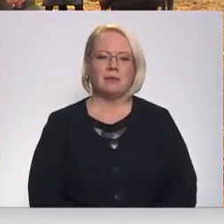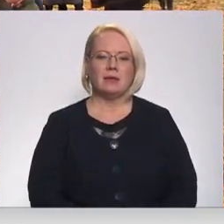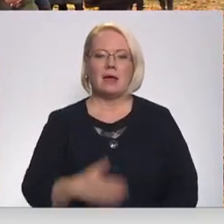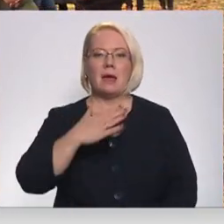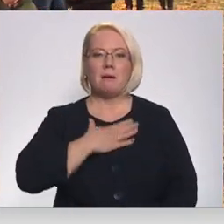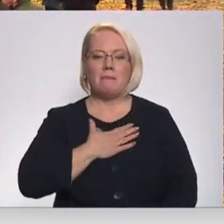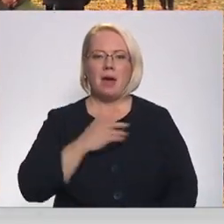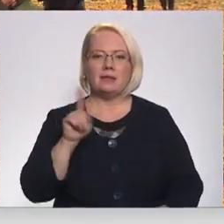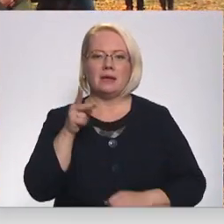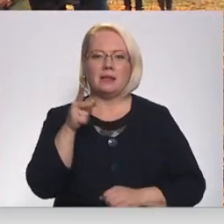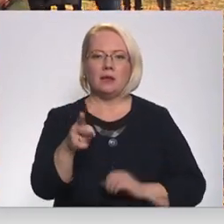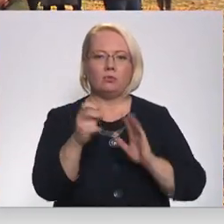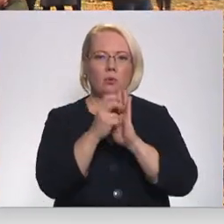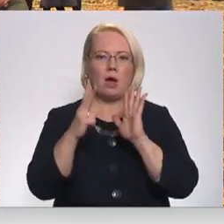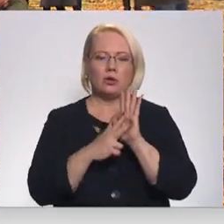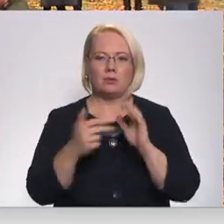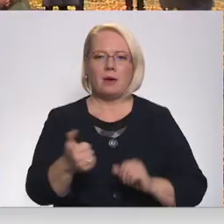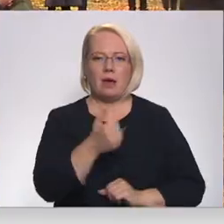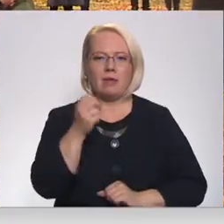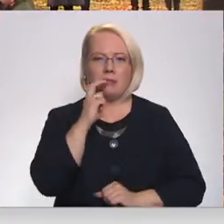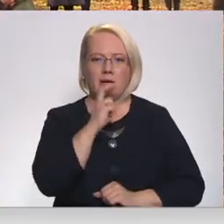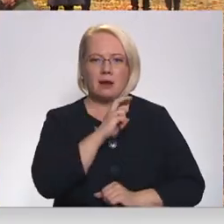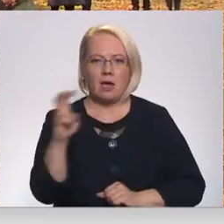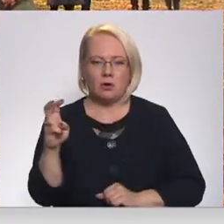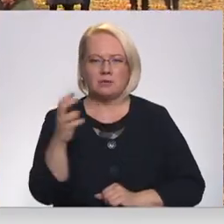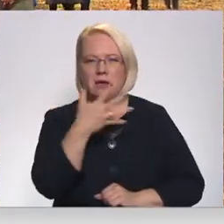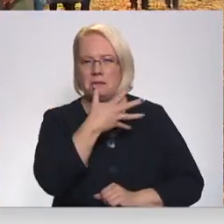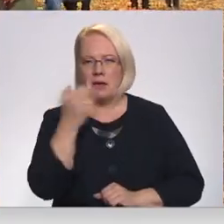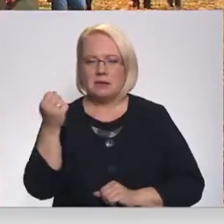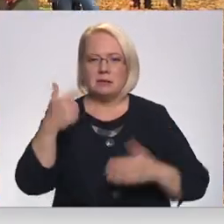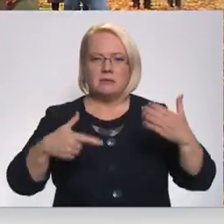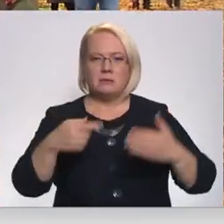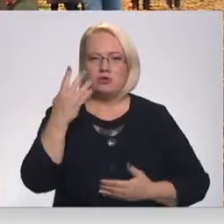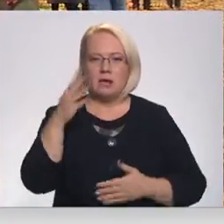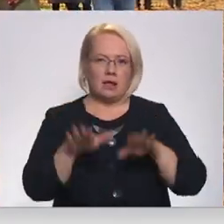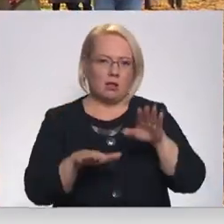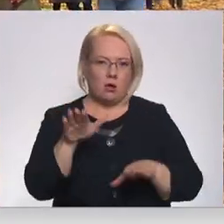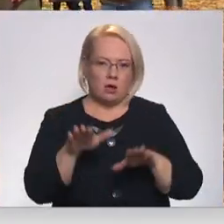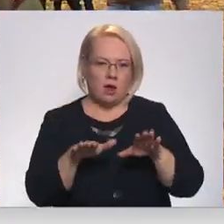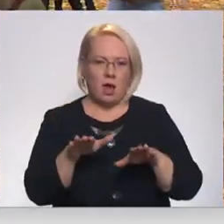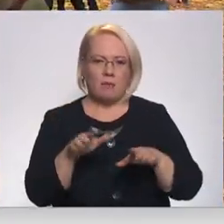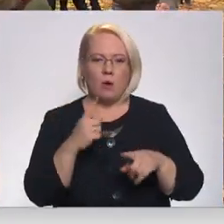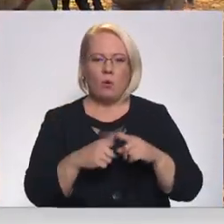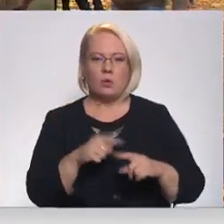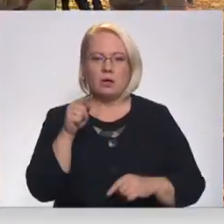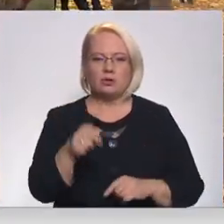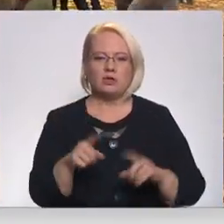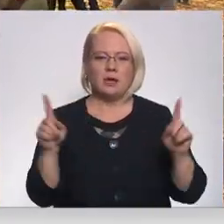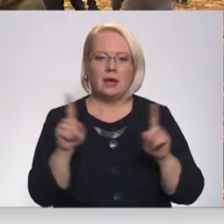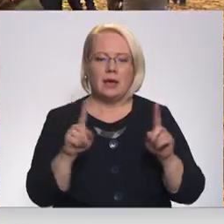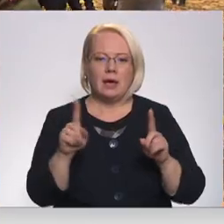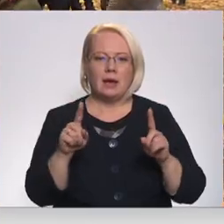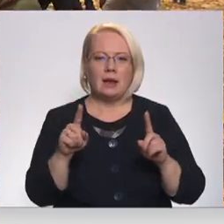Man ir 2018. Gada rekords, kas ir 574 kilogrami. Un šī ir